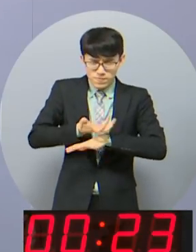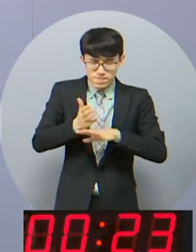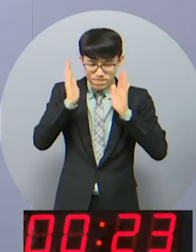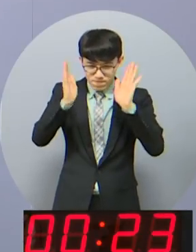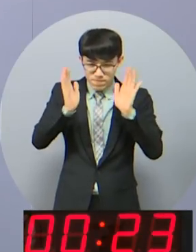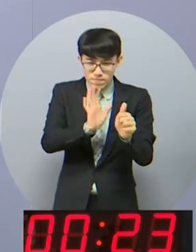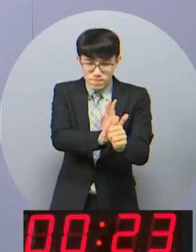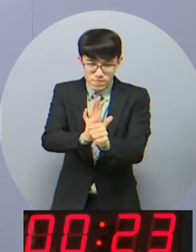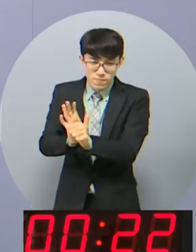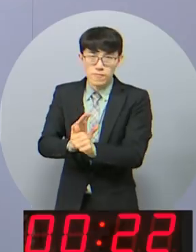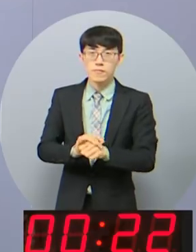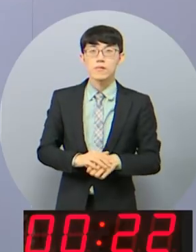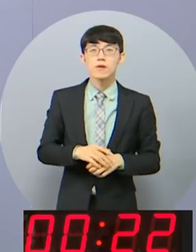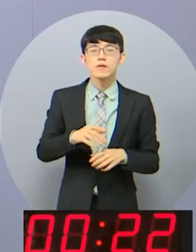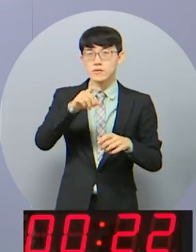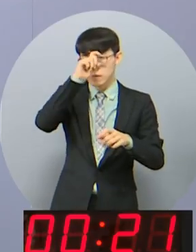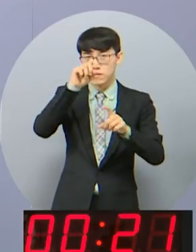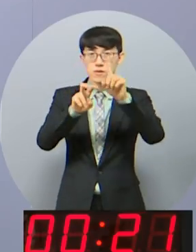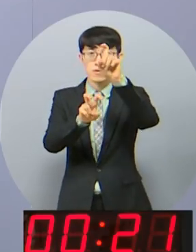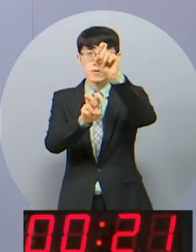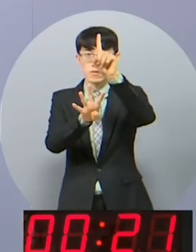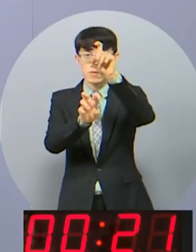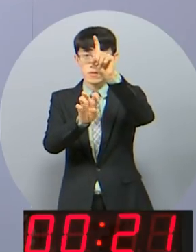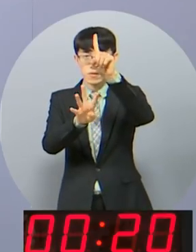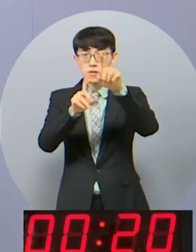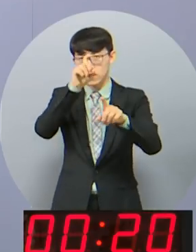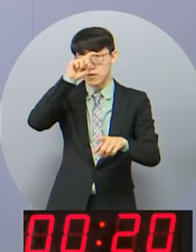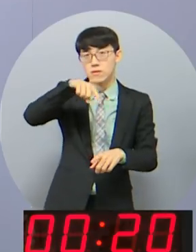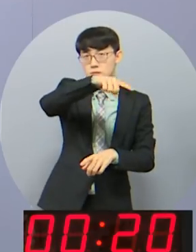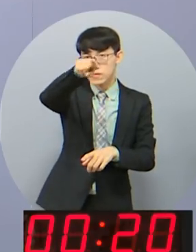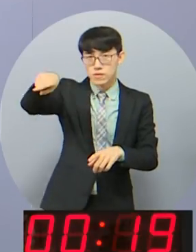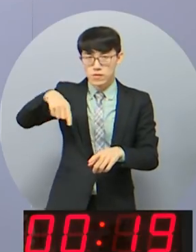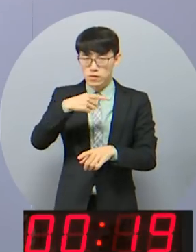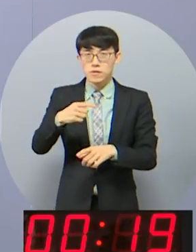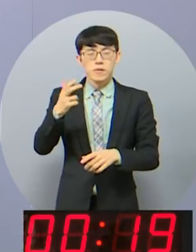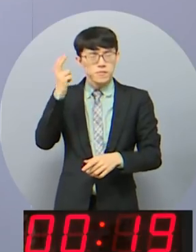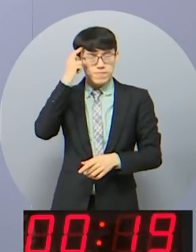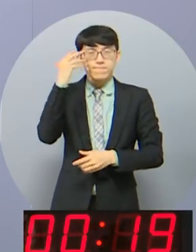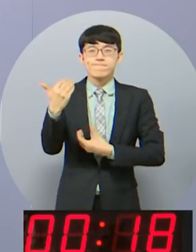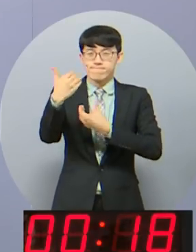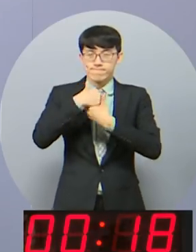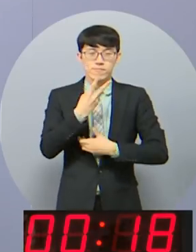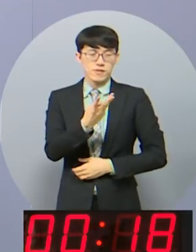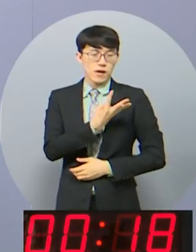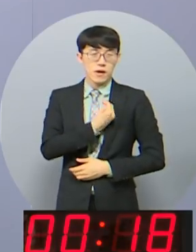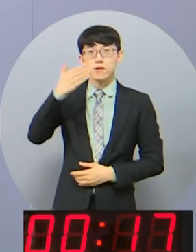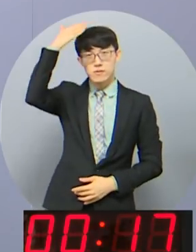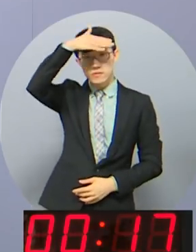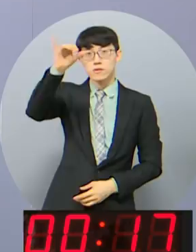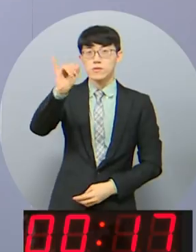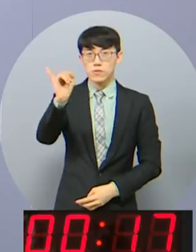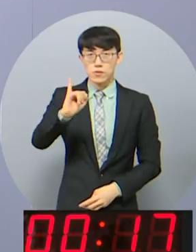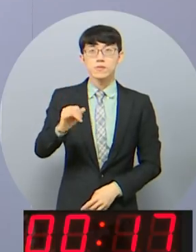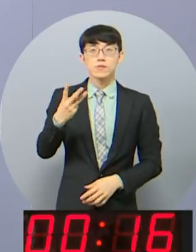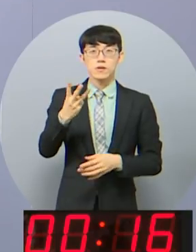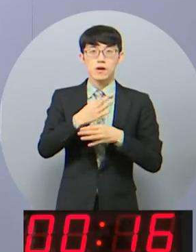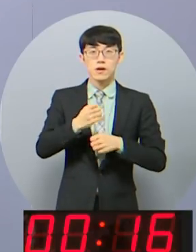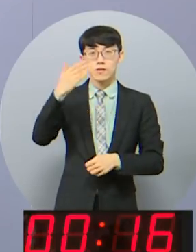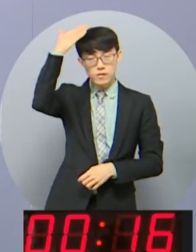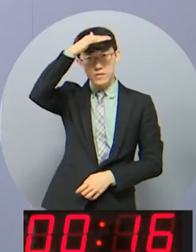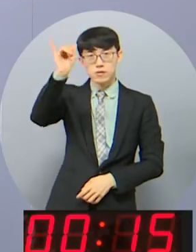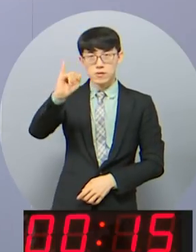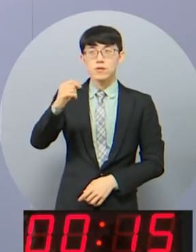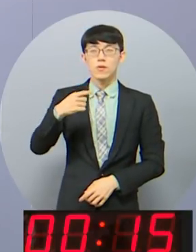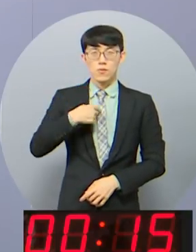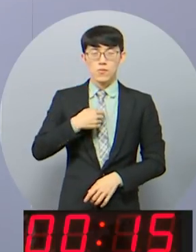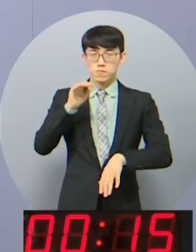态度。所以11月24号，恳请乡亲坚定再支持3号郑余恩。3号郑余恩是一个